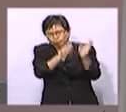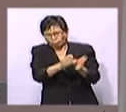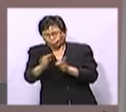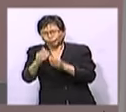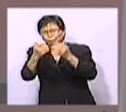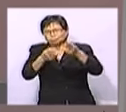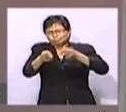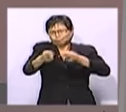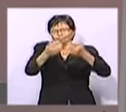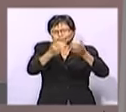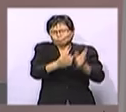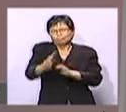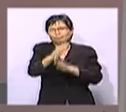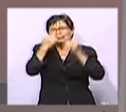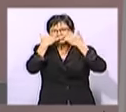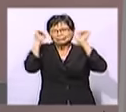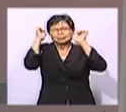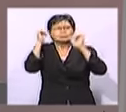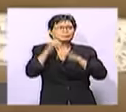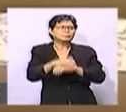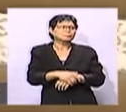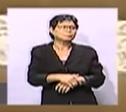sistematik.